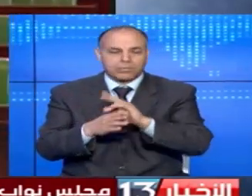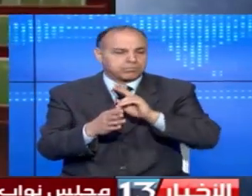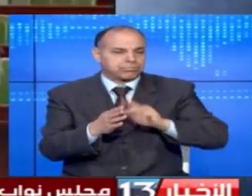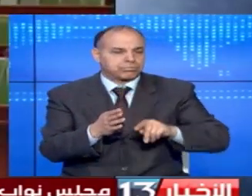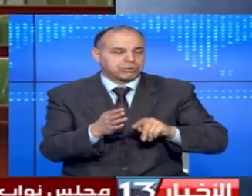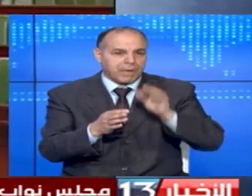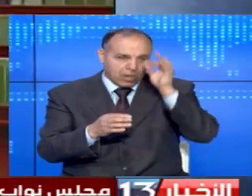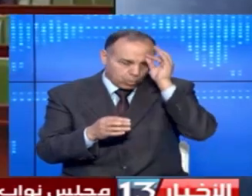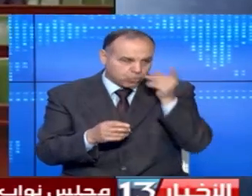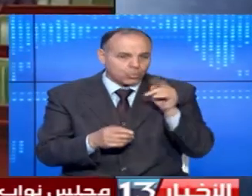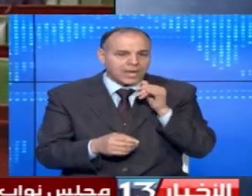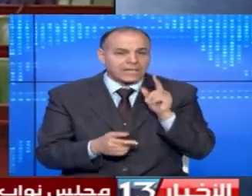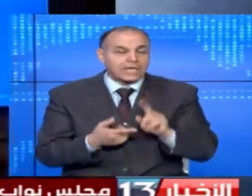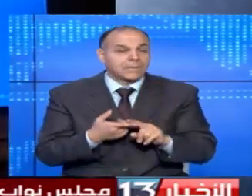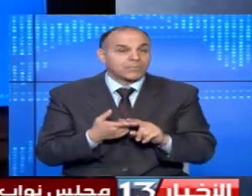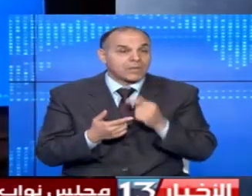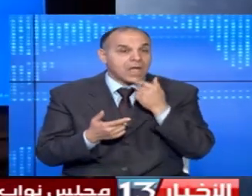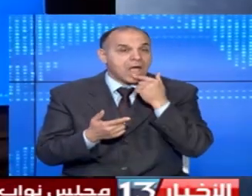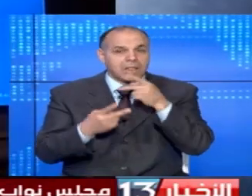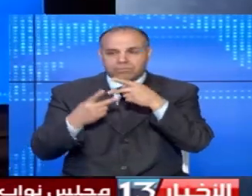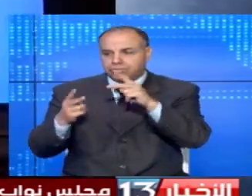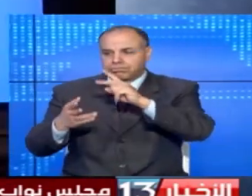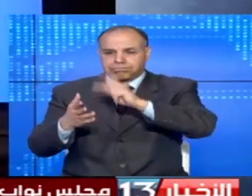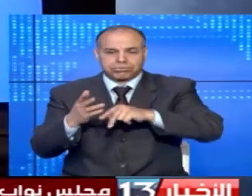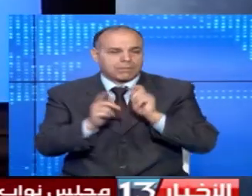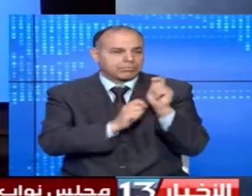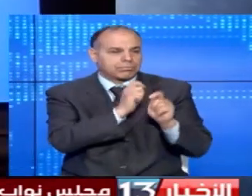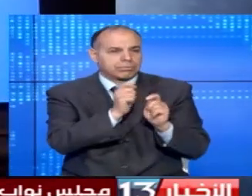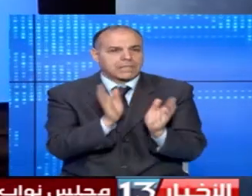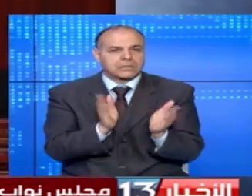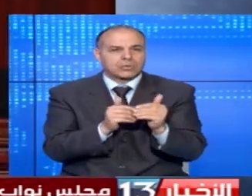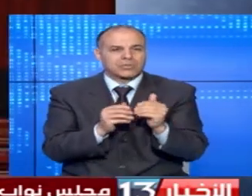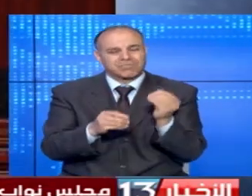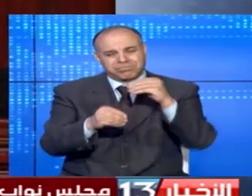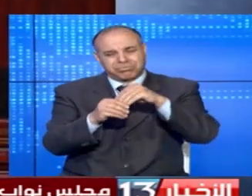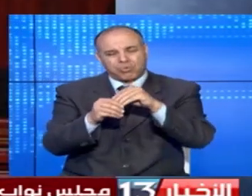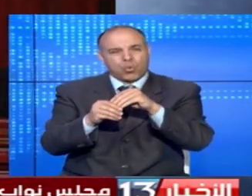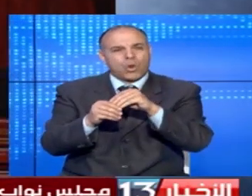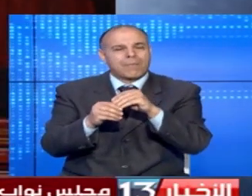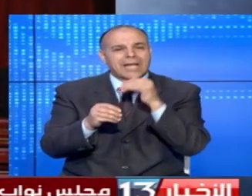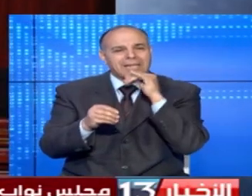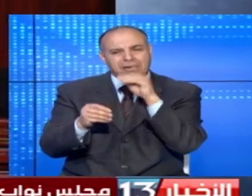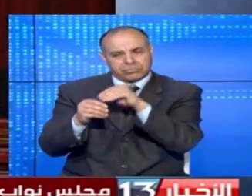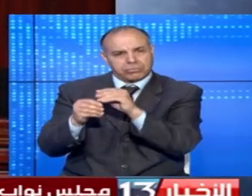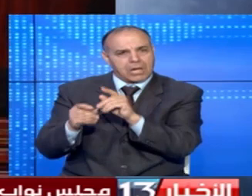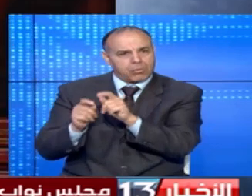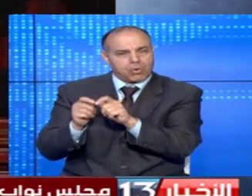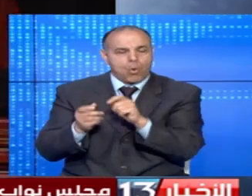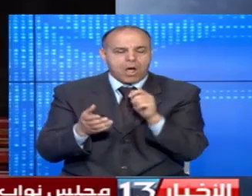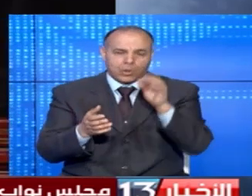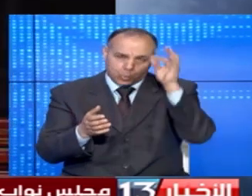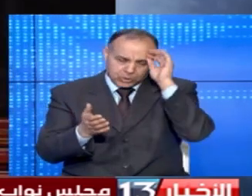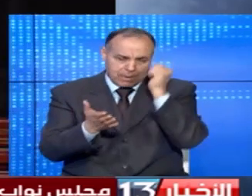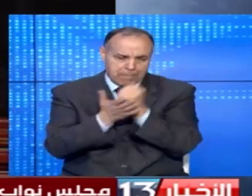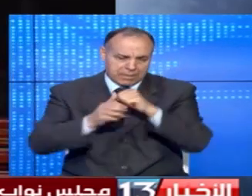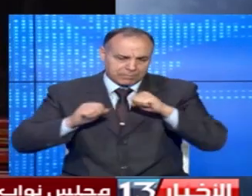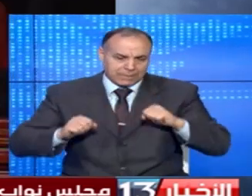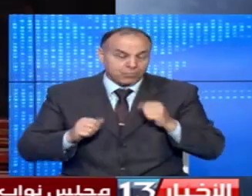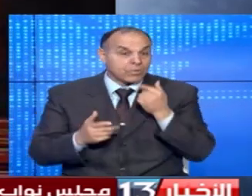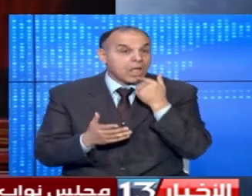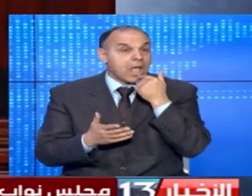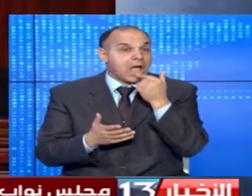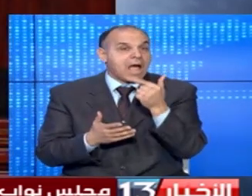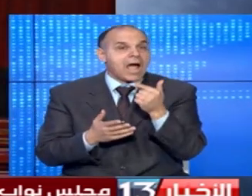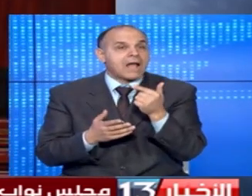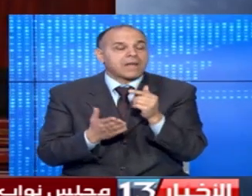بين تونس و ايطاليا و اتفاقيه قرض بين صندوق الودائع والقروض الايطالي والبنك المركزي التونسي ويخص